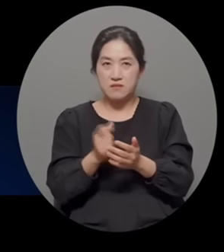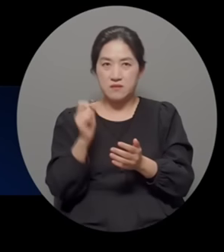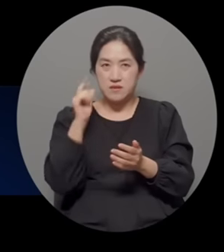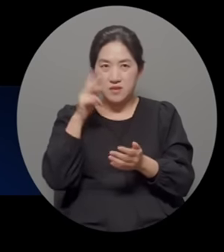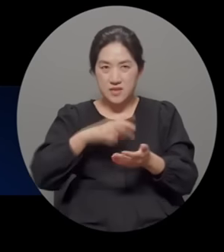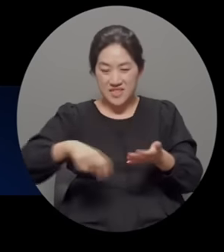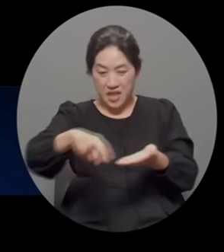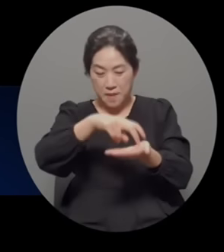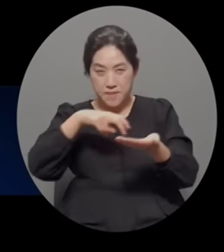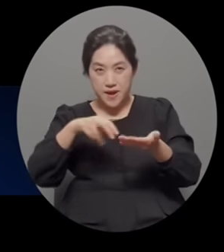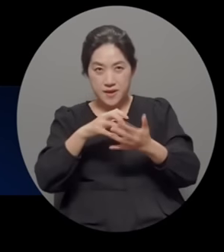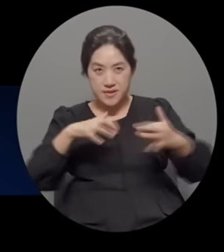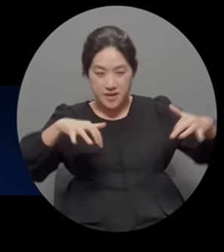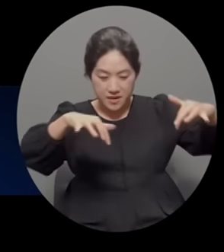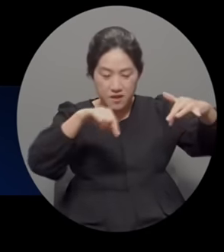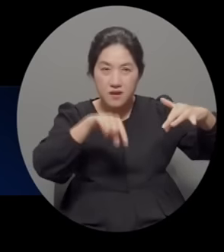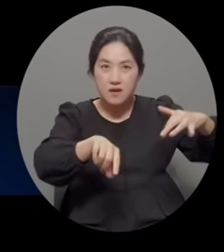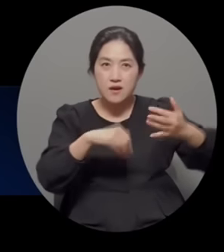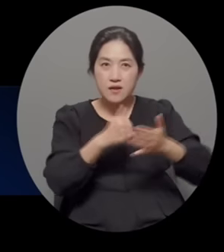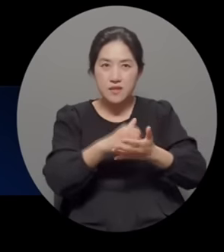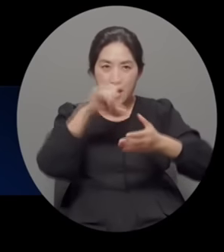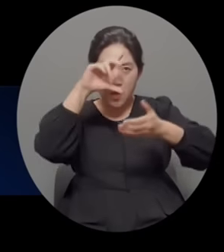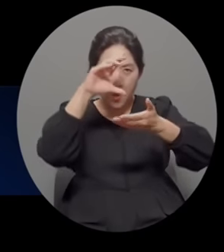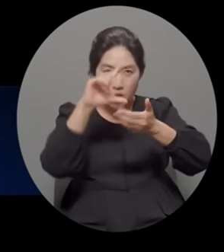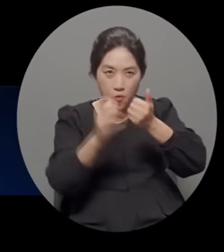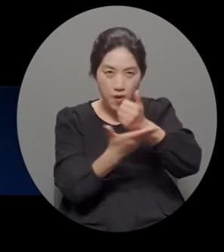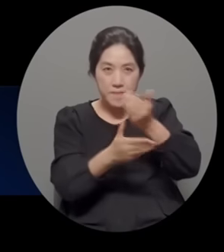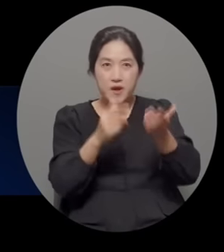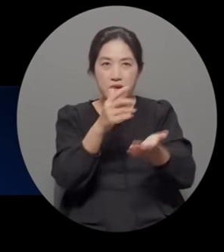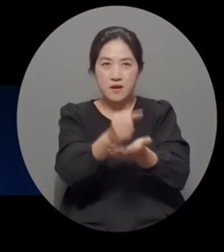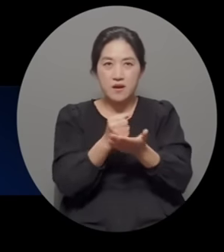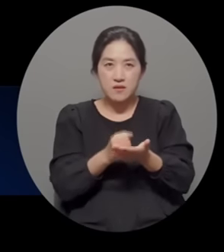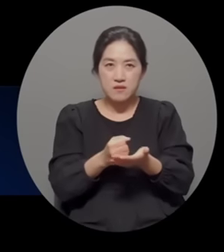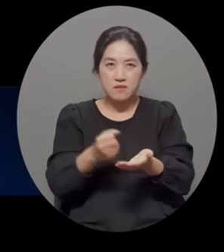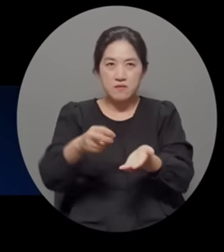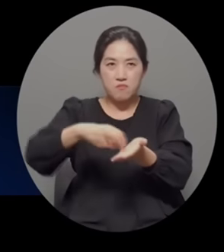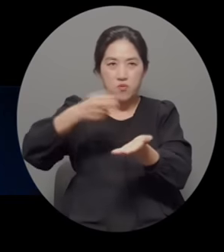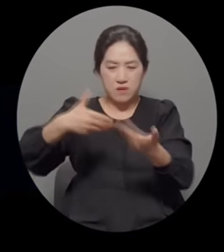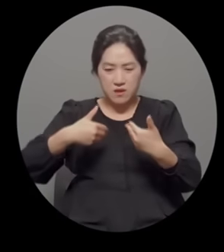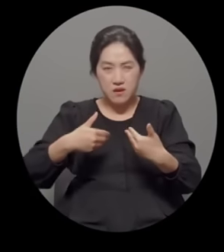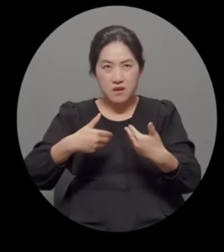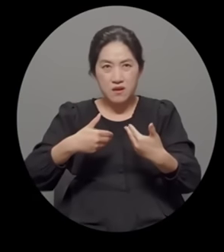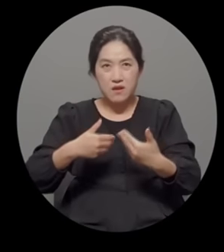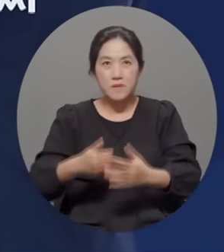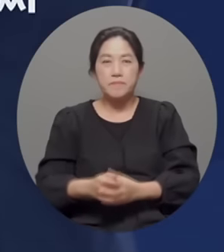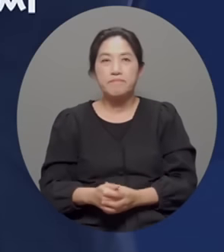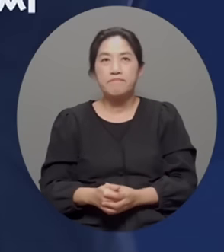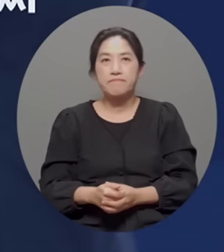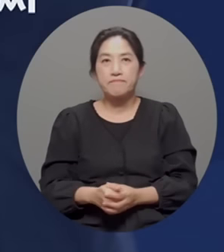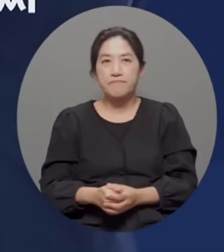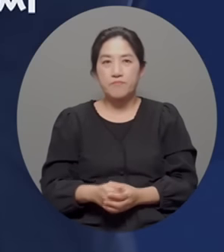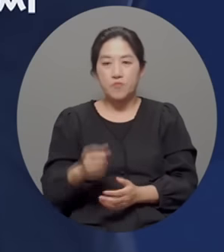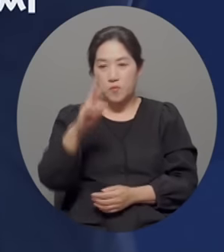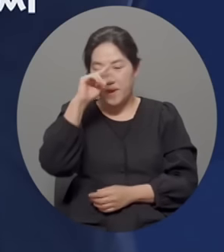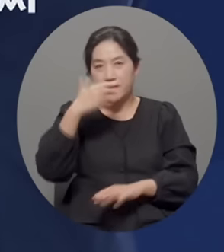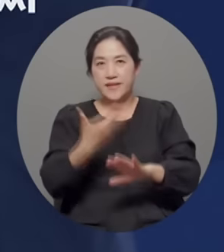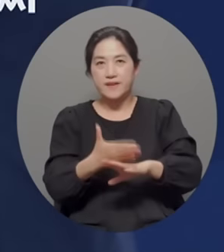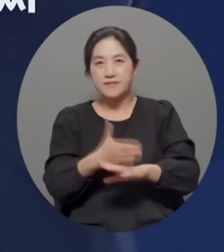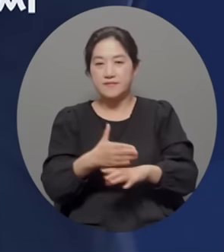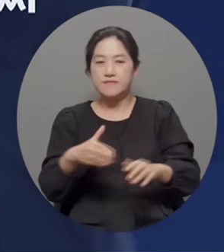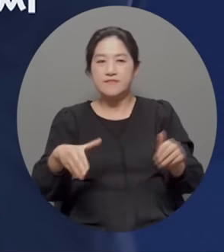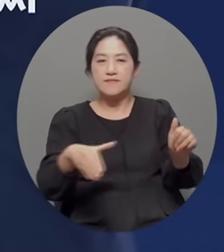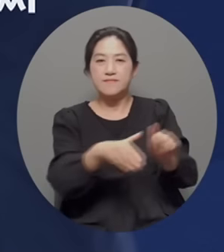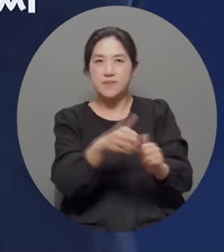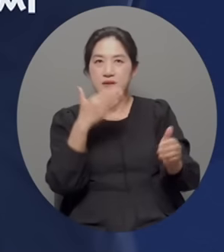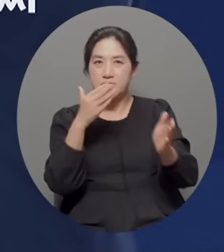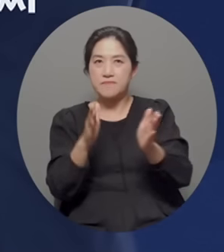거를 유포한 대화방 이제 캡처 화면 그런 것들을 또 보내기도 했어요. 박 씨는 또 다른 가해자인 서울대